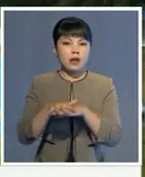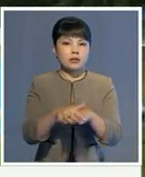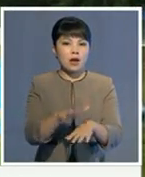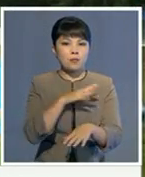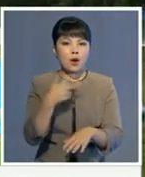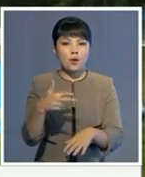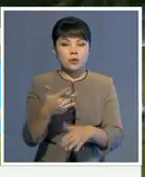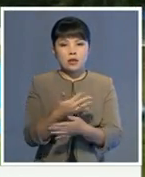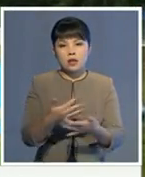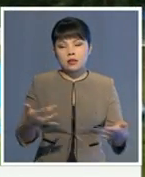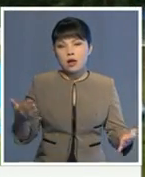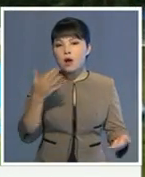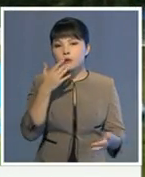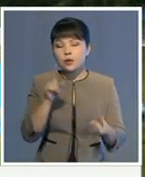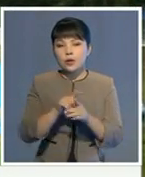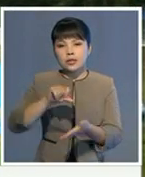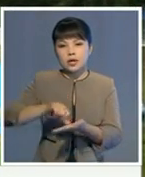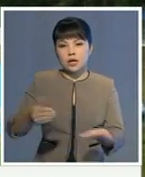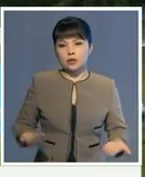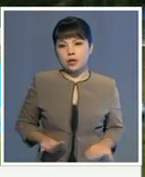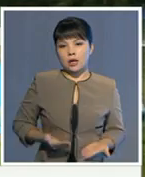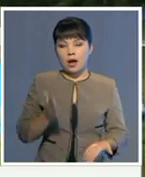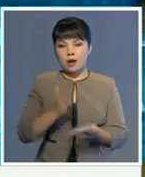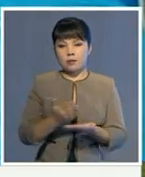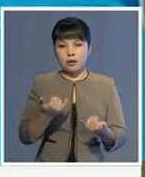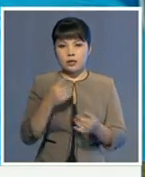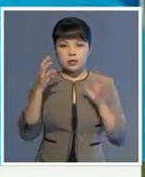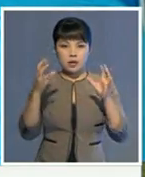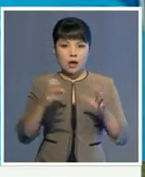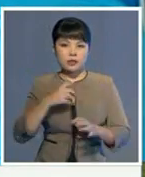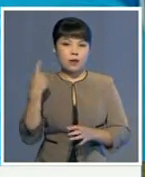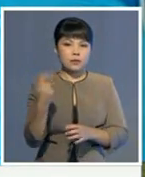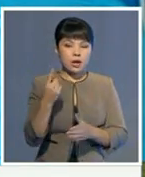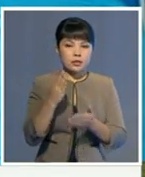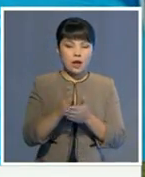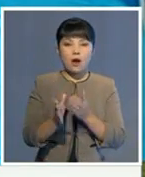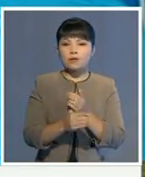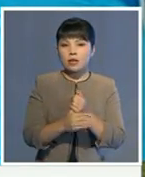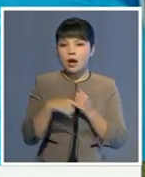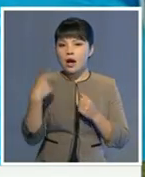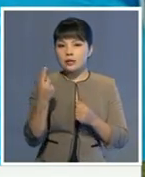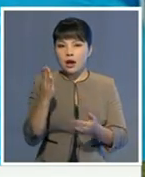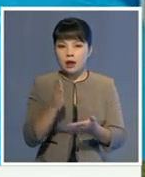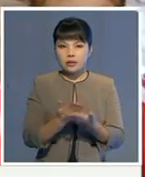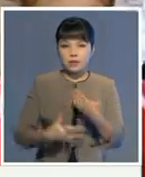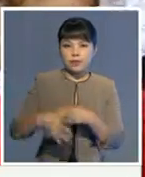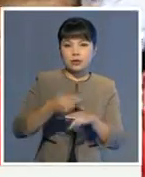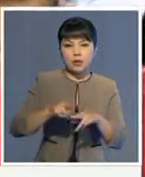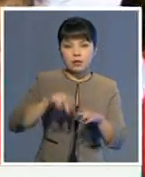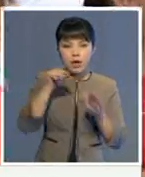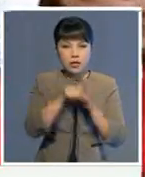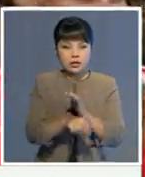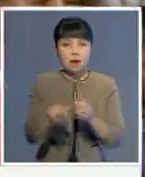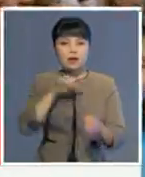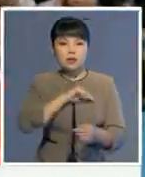ұлт өкілдері тұрады. Ділі бөлек болғанымен отаны бір, заңы ортақ, туы жалғыз сол қауым осындай мереке мейрамдарда тонның ішкі бауындай